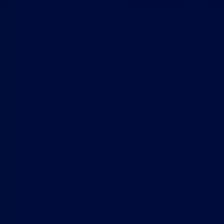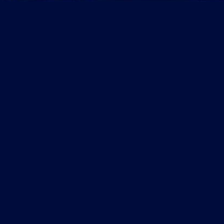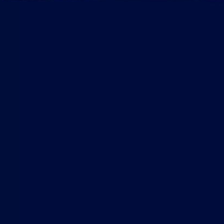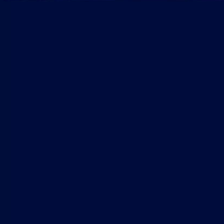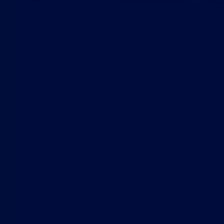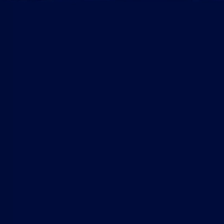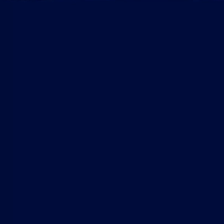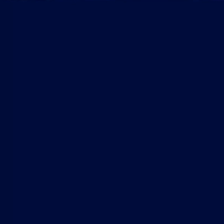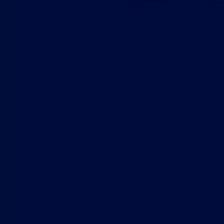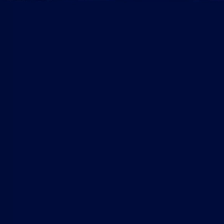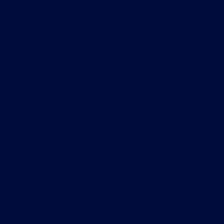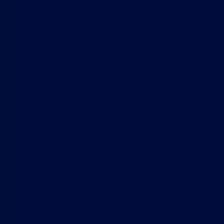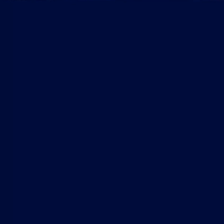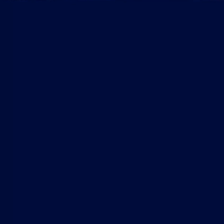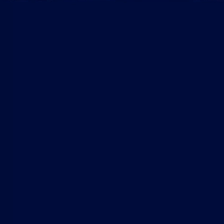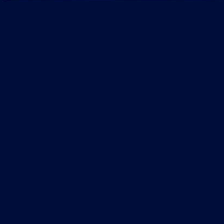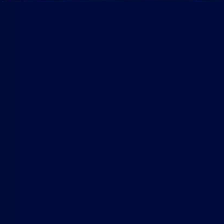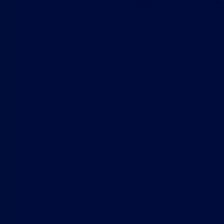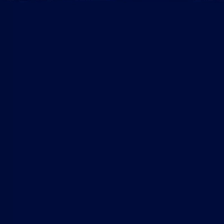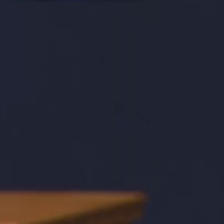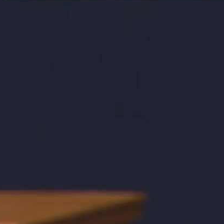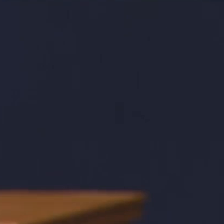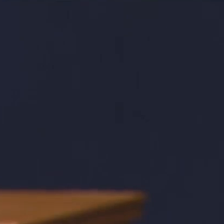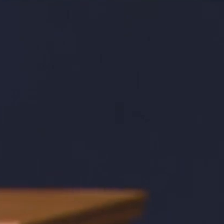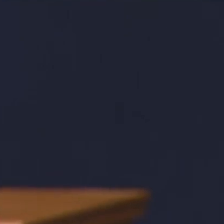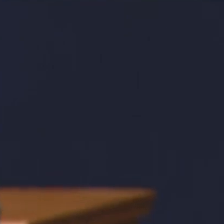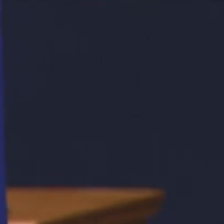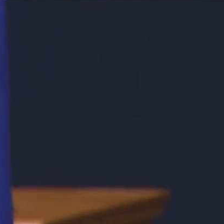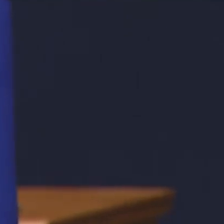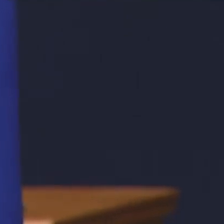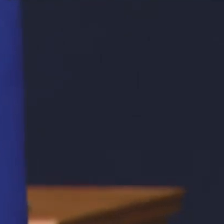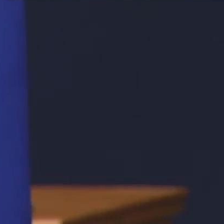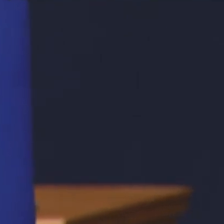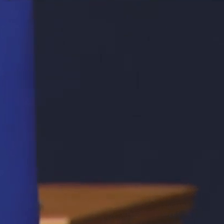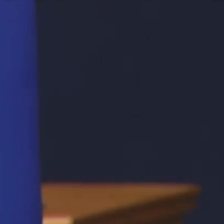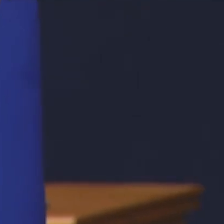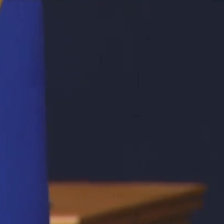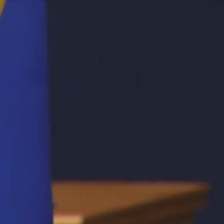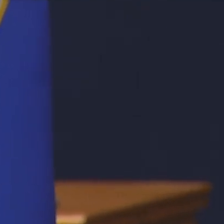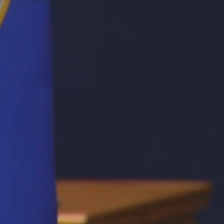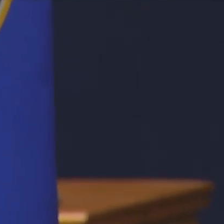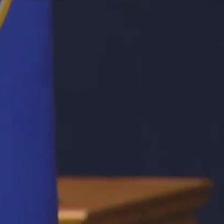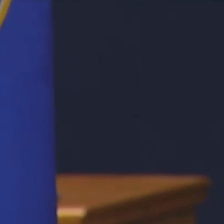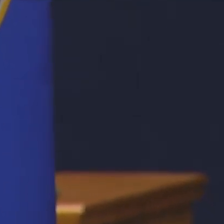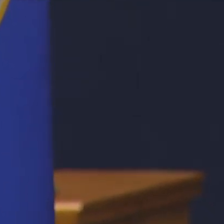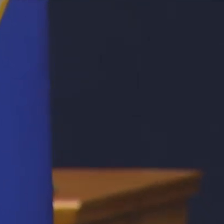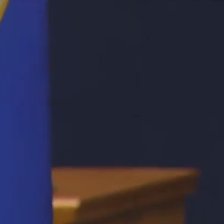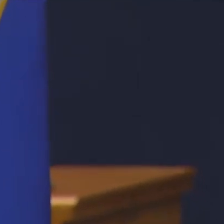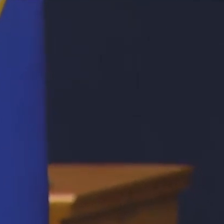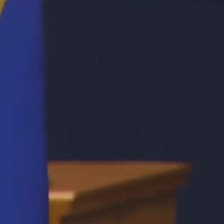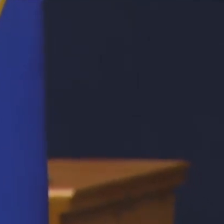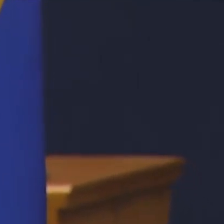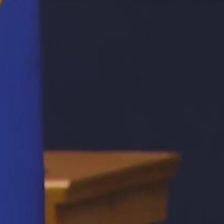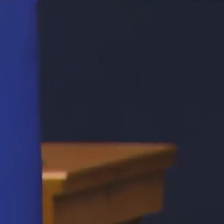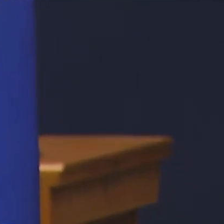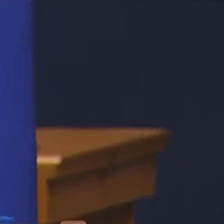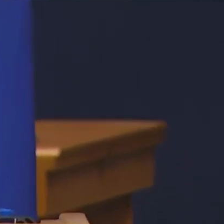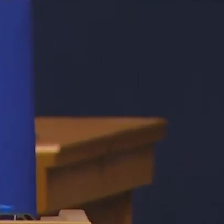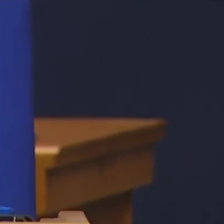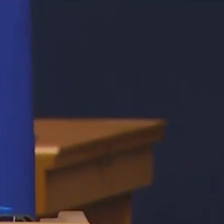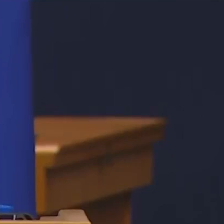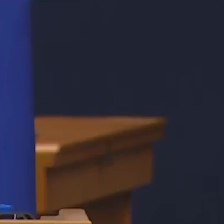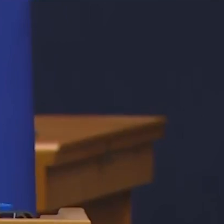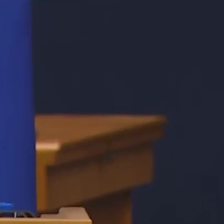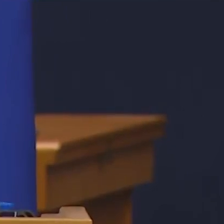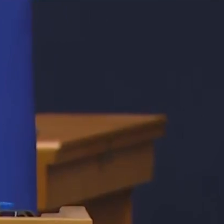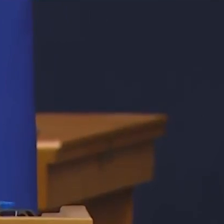65 տարեկանից 79 է եւ չի ունեցել ուղեկցող առողջական խնդիրներ։ Սա բերում է Լոս Անջելես